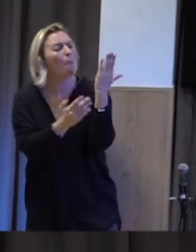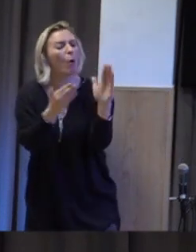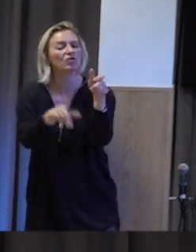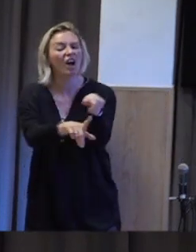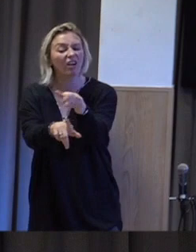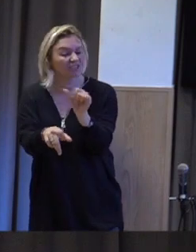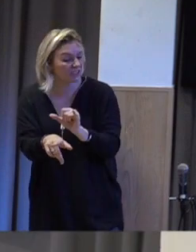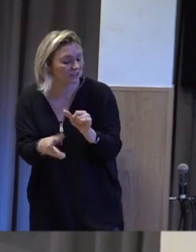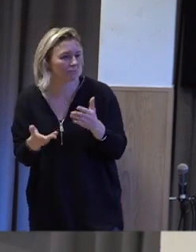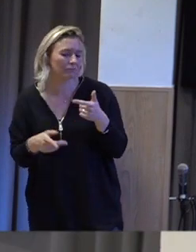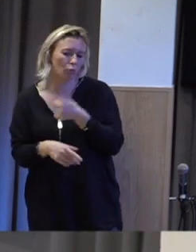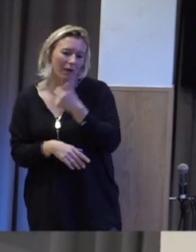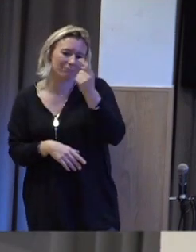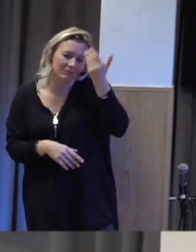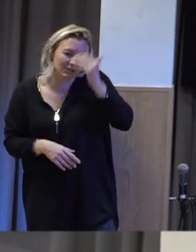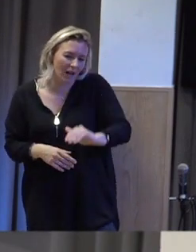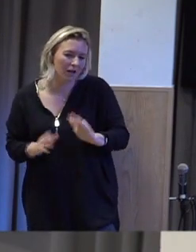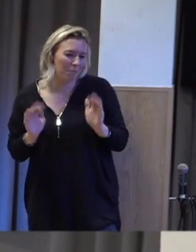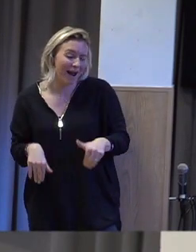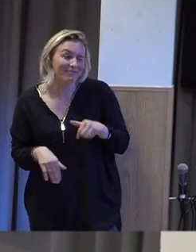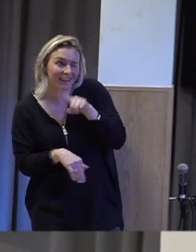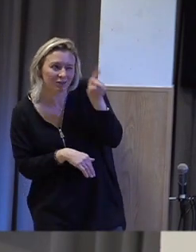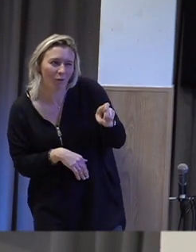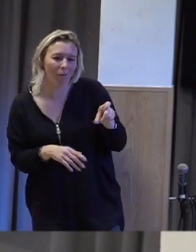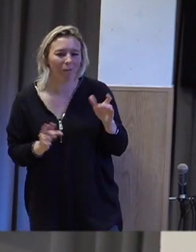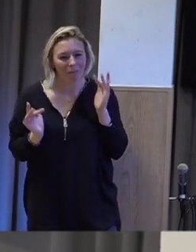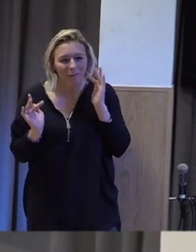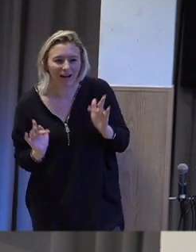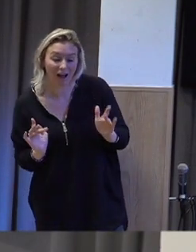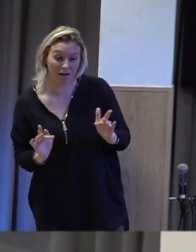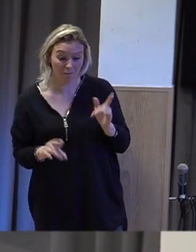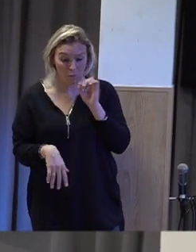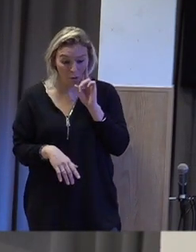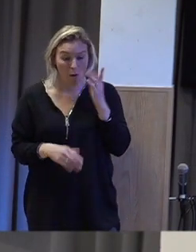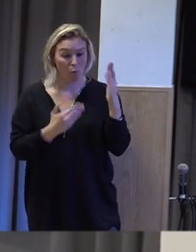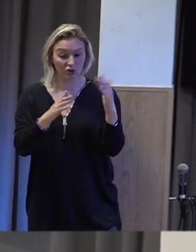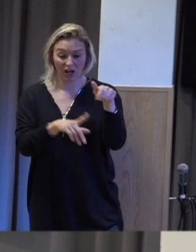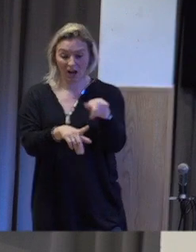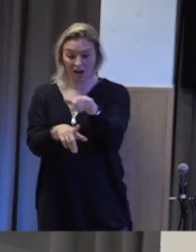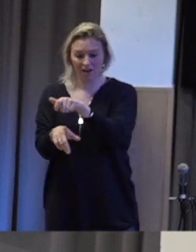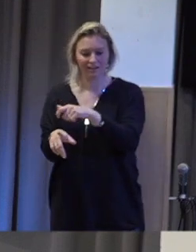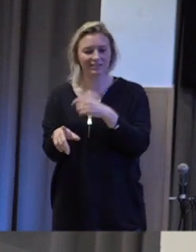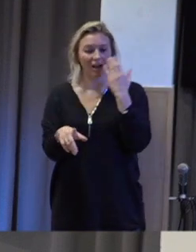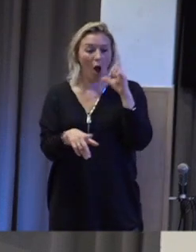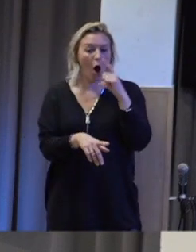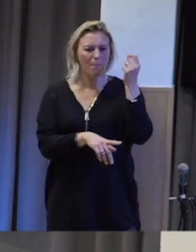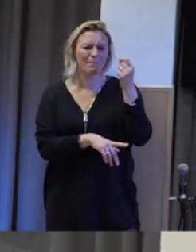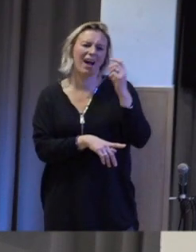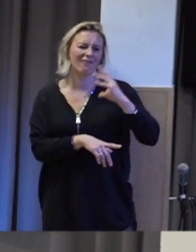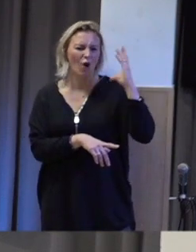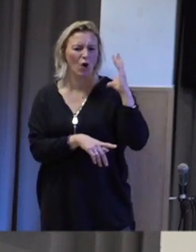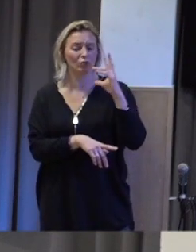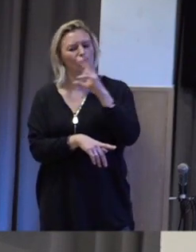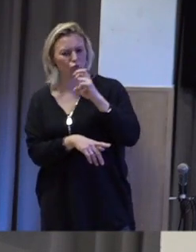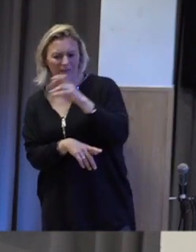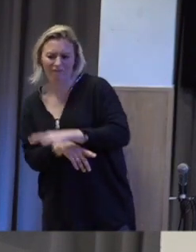Parce que dans sa tête, le prochain, pour lui, c'était un juif comme lui, parce que les Samaritains étaient considérés comme des impurs. Et